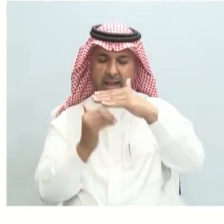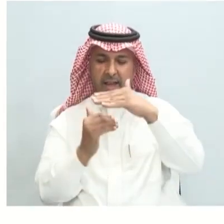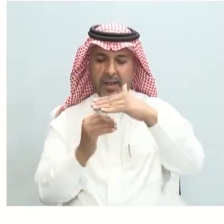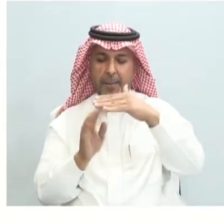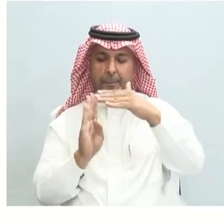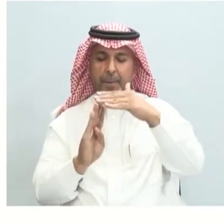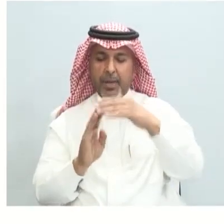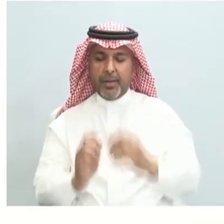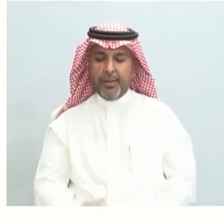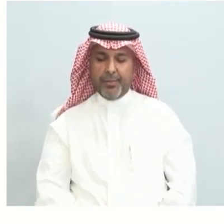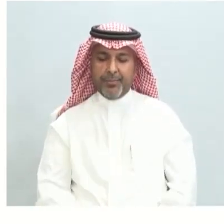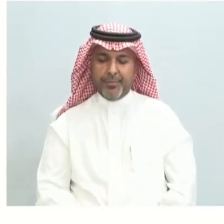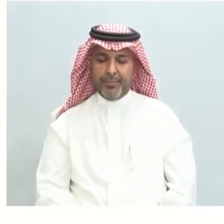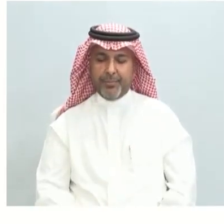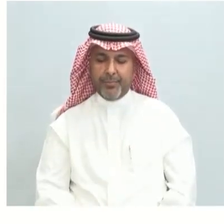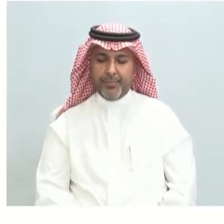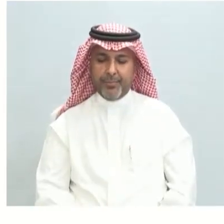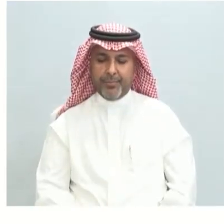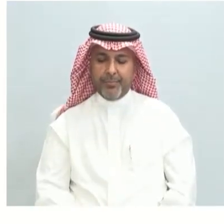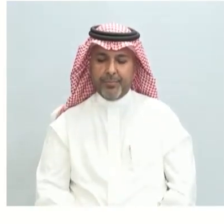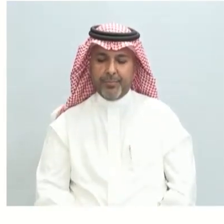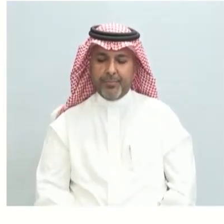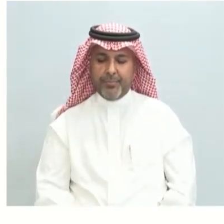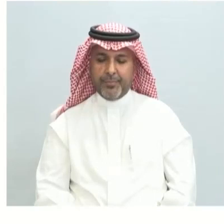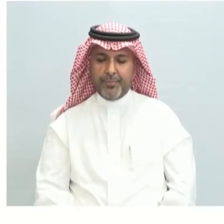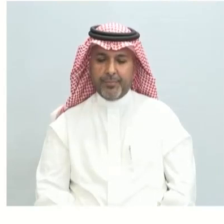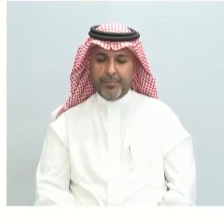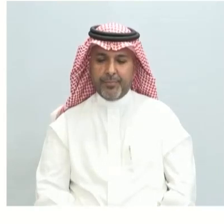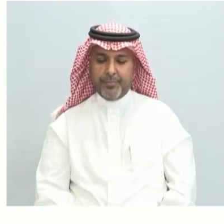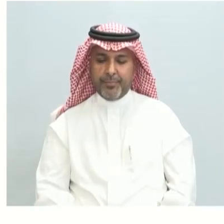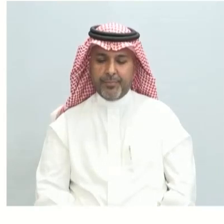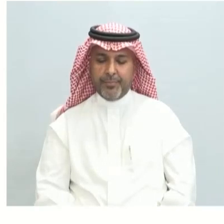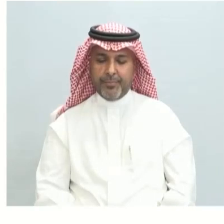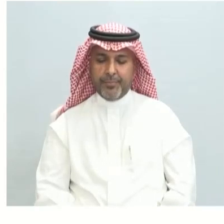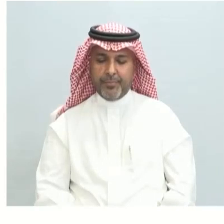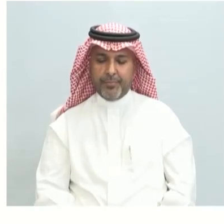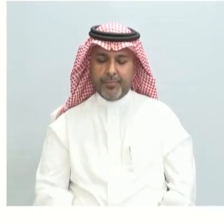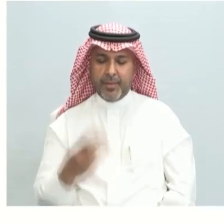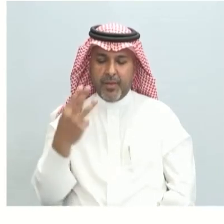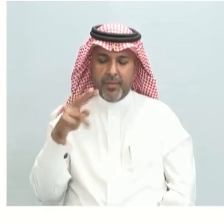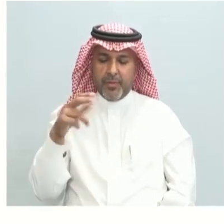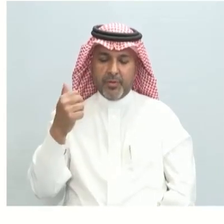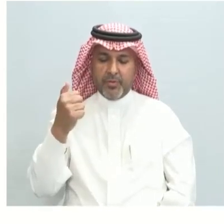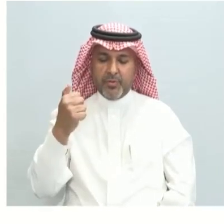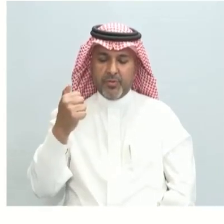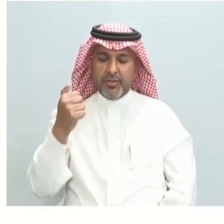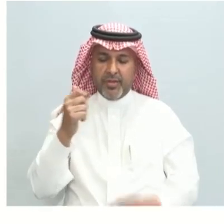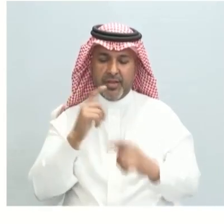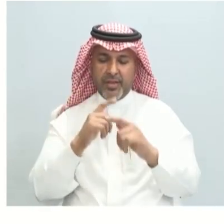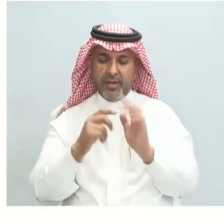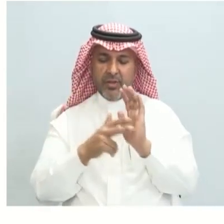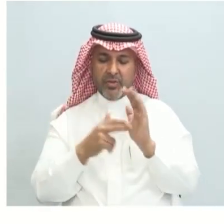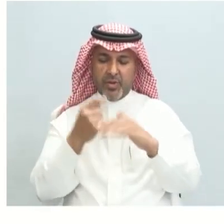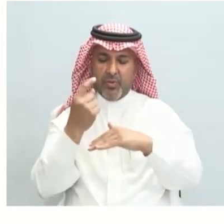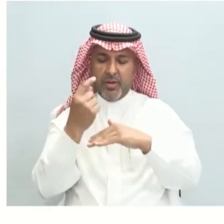بي وبالتالي بقول أنا الآن أن عندي هنا 360 على بي تساوي